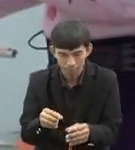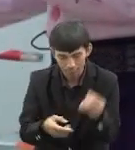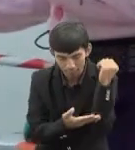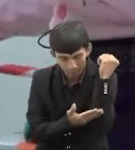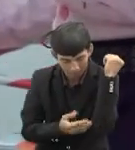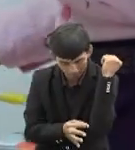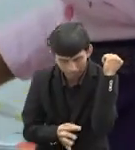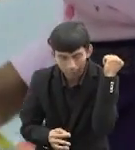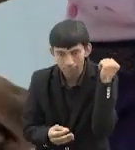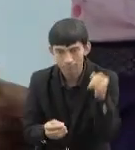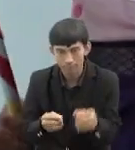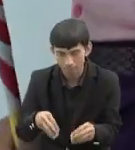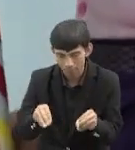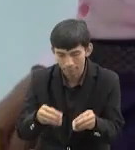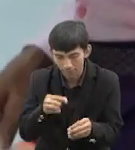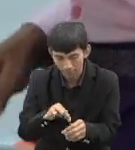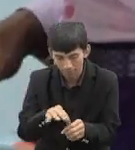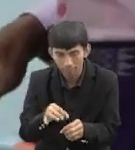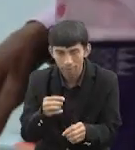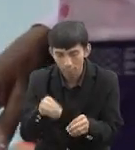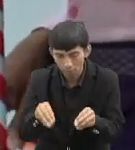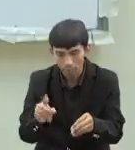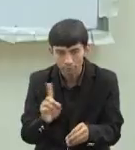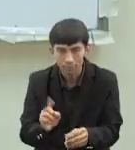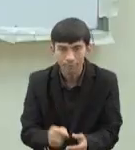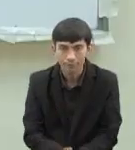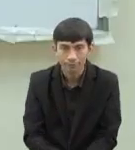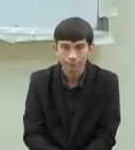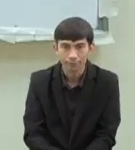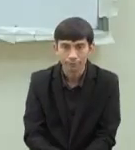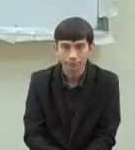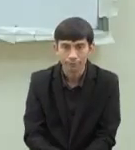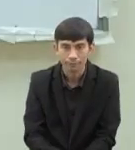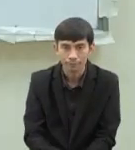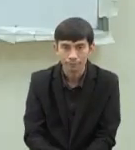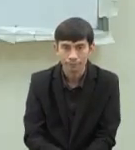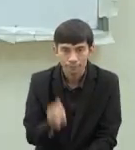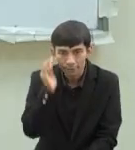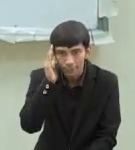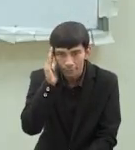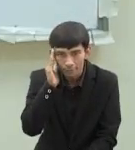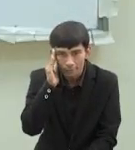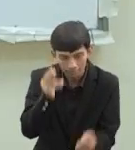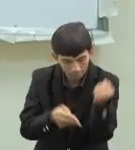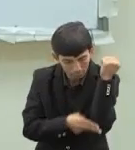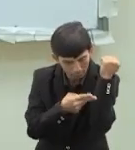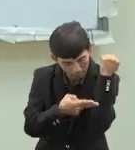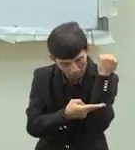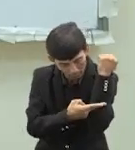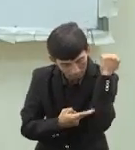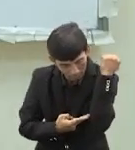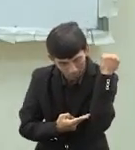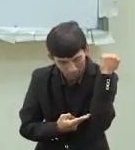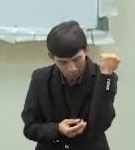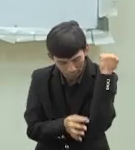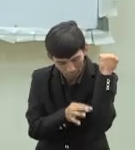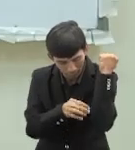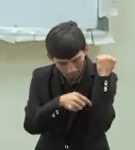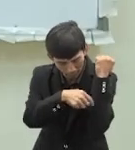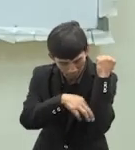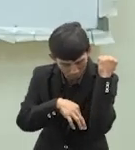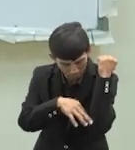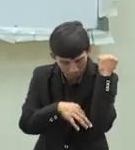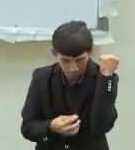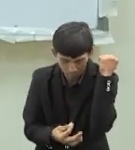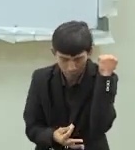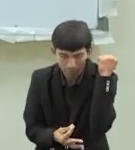cả khuê từ lúc ảy nè. Chà, con sẽ có đam cao su ớt. Bà sân trên mình thọ sẽ có là con thọ bàn khơi tam rụp hiếp,